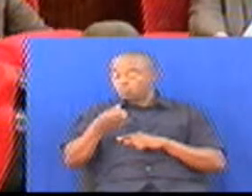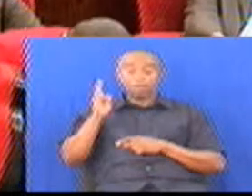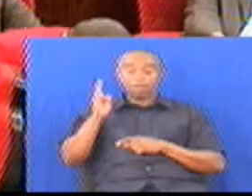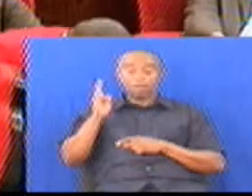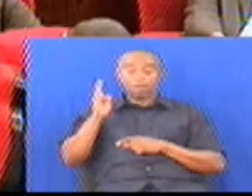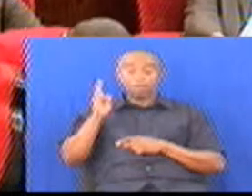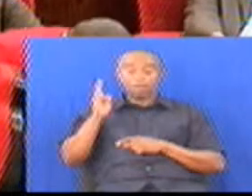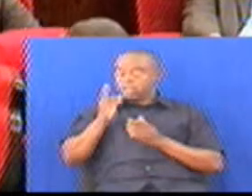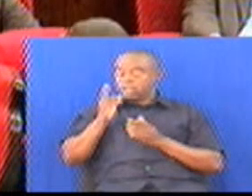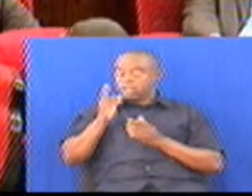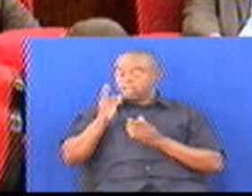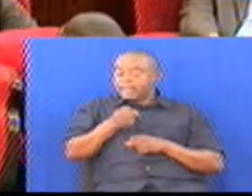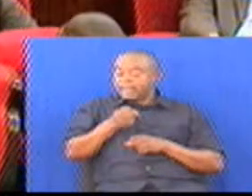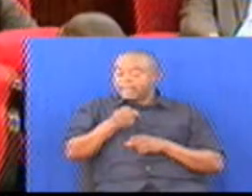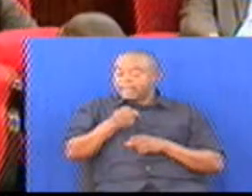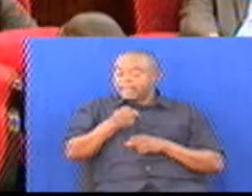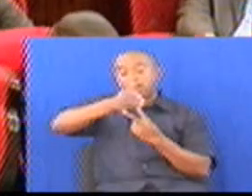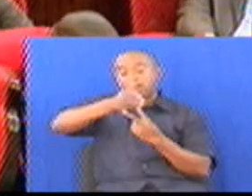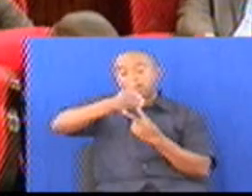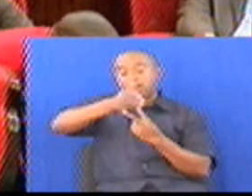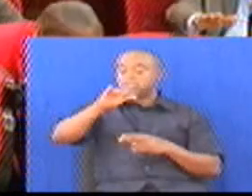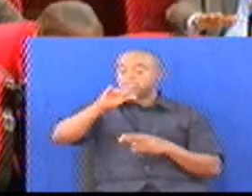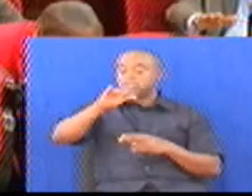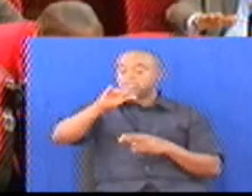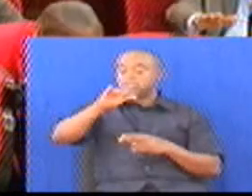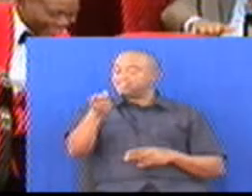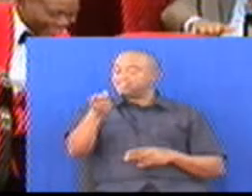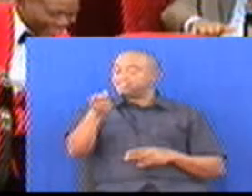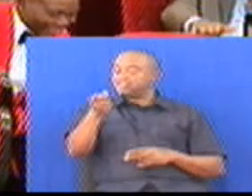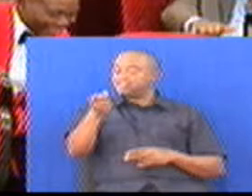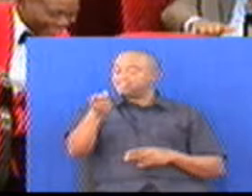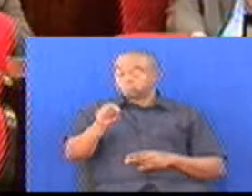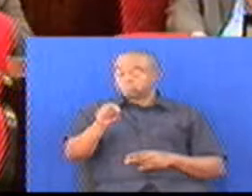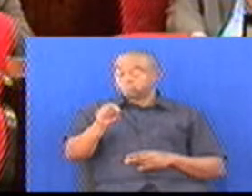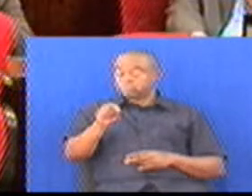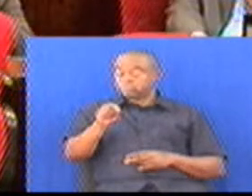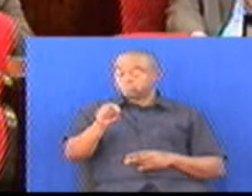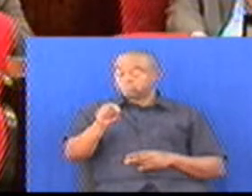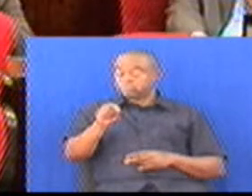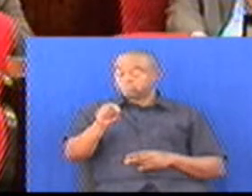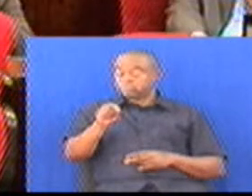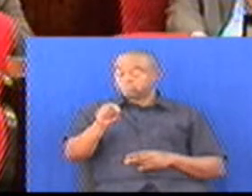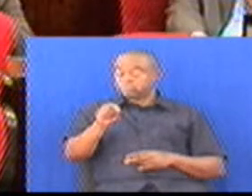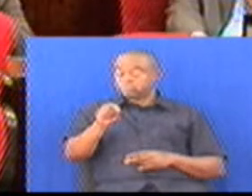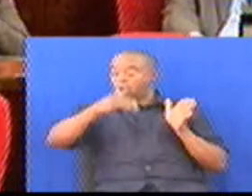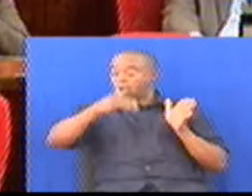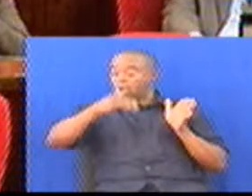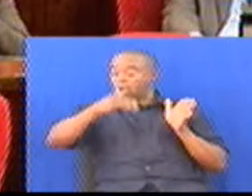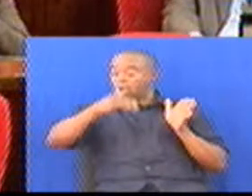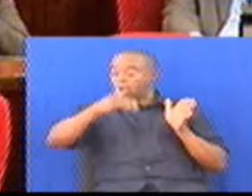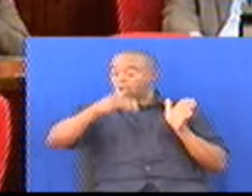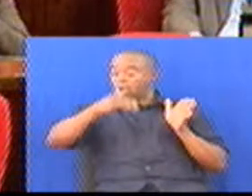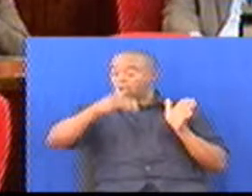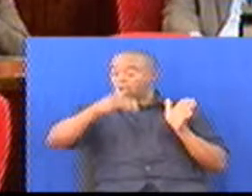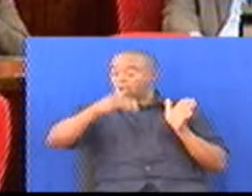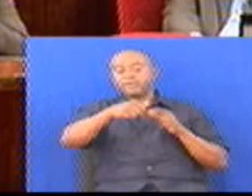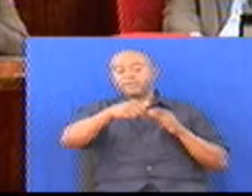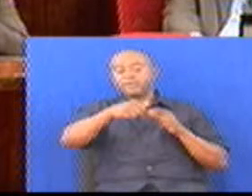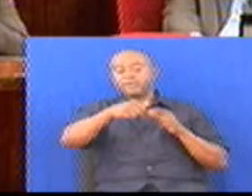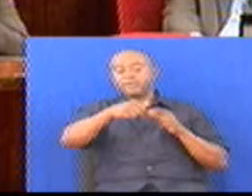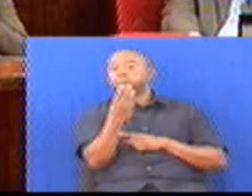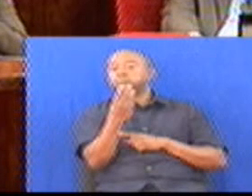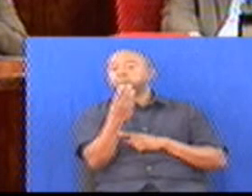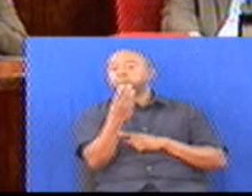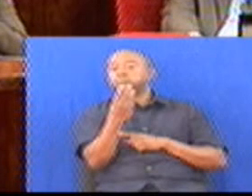cha kimataifa Standard Gauge Railway, kipande cha Dar es Salaam hadi Morogoro kilomita 300 na kipande